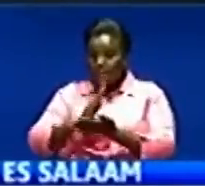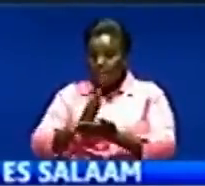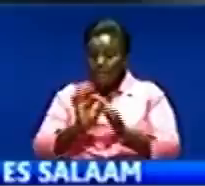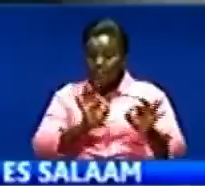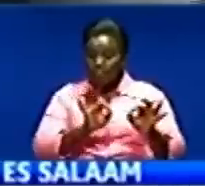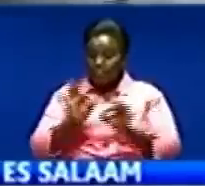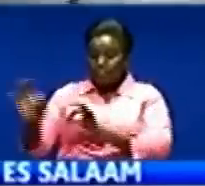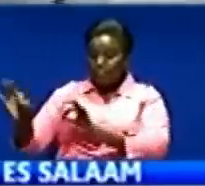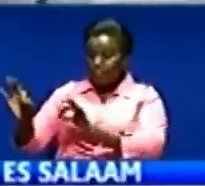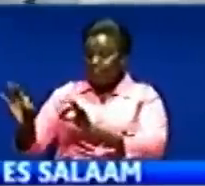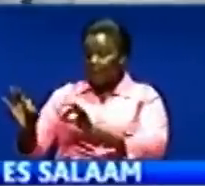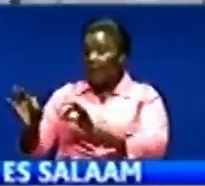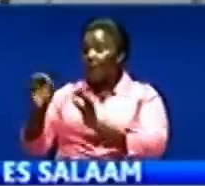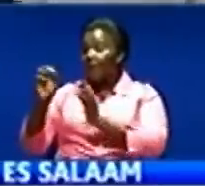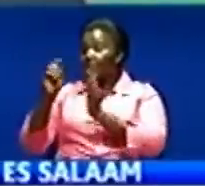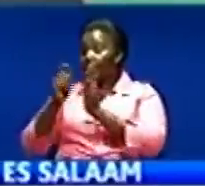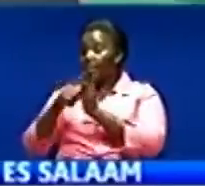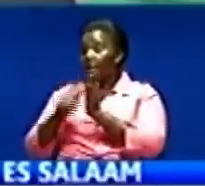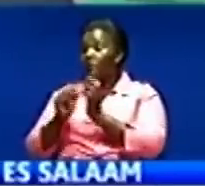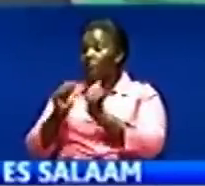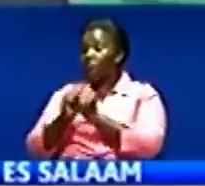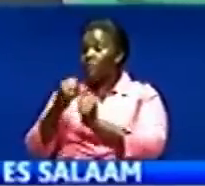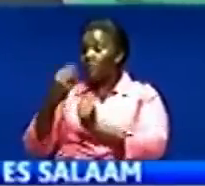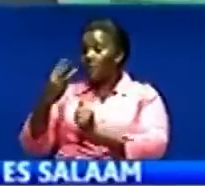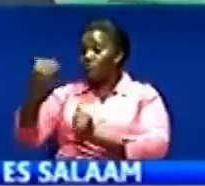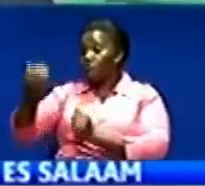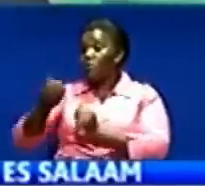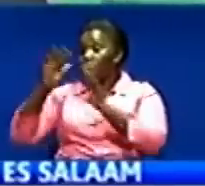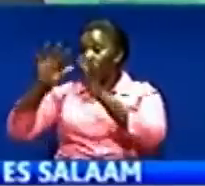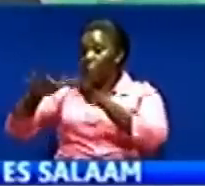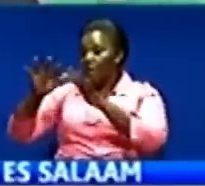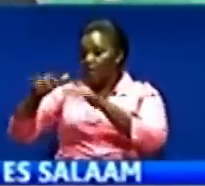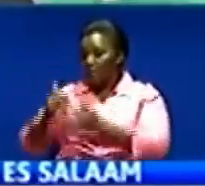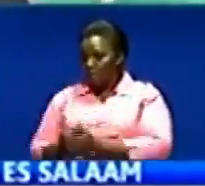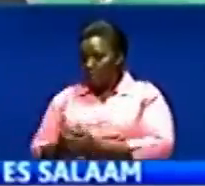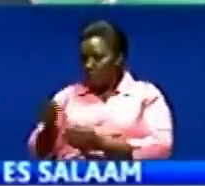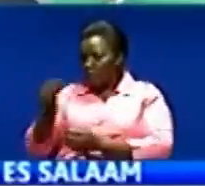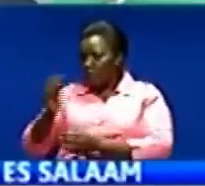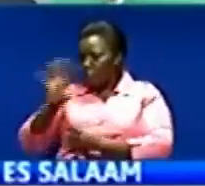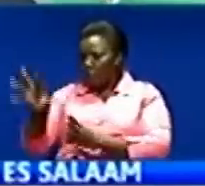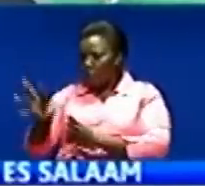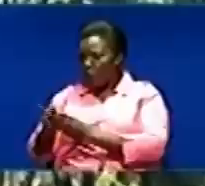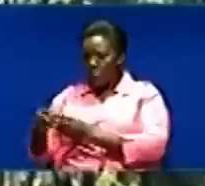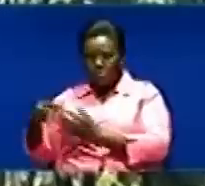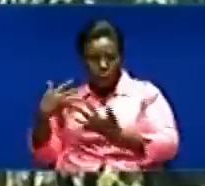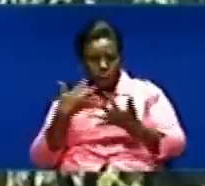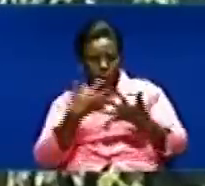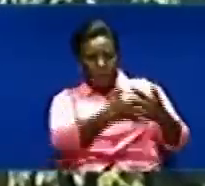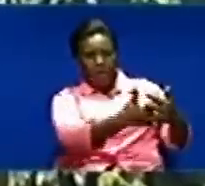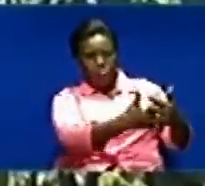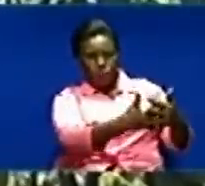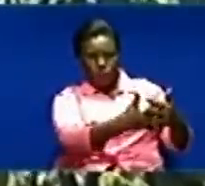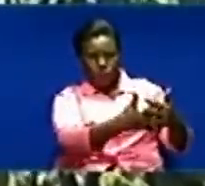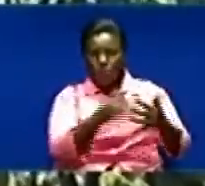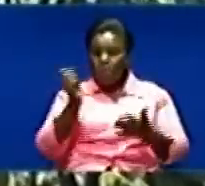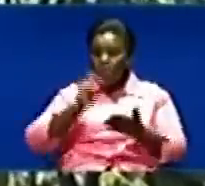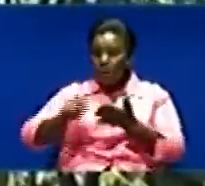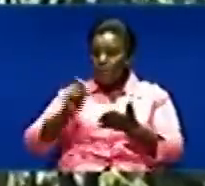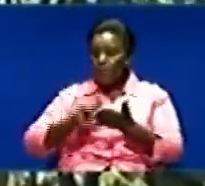huu itakapotajwa, na washtakiwa wote wamepelekwa gerezani. Emmanuel Samuel, TBC.